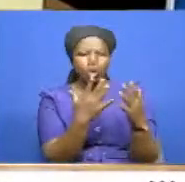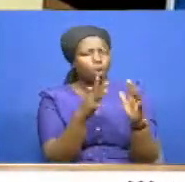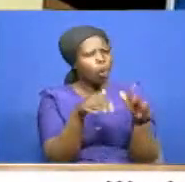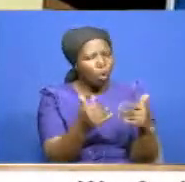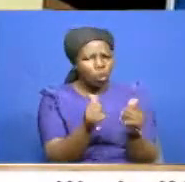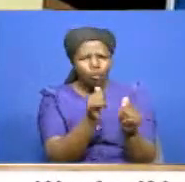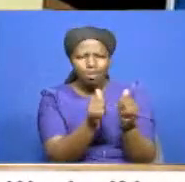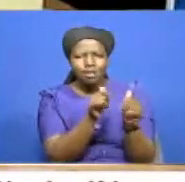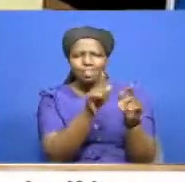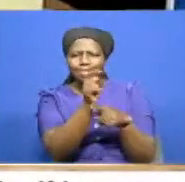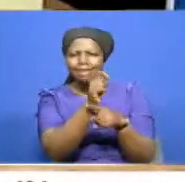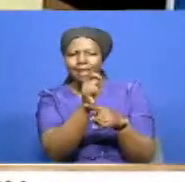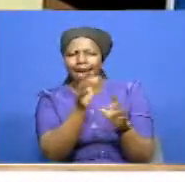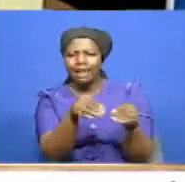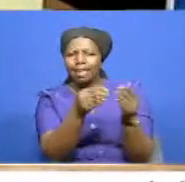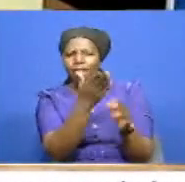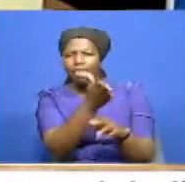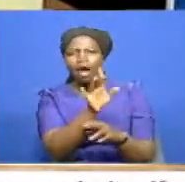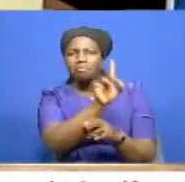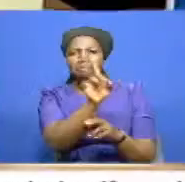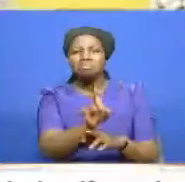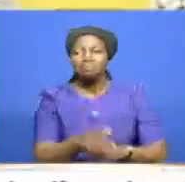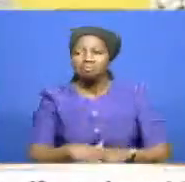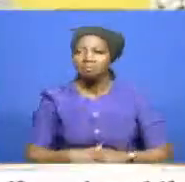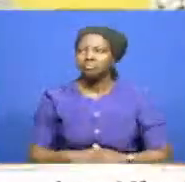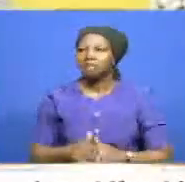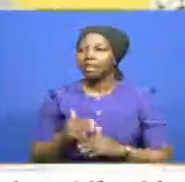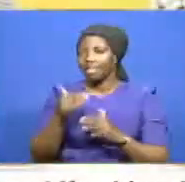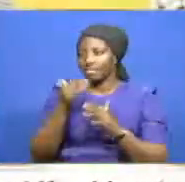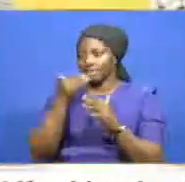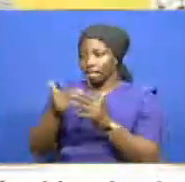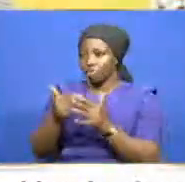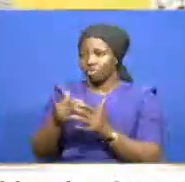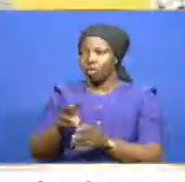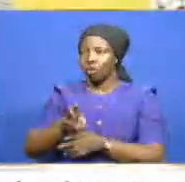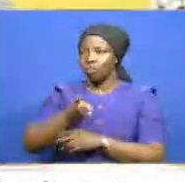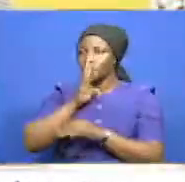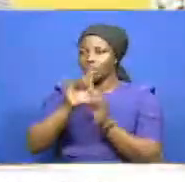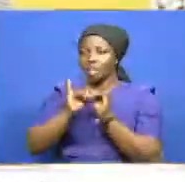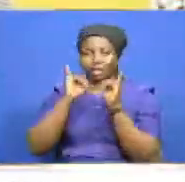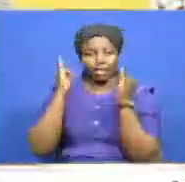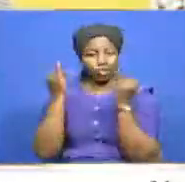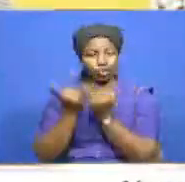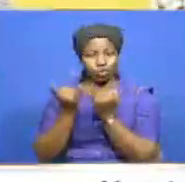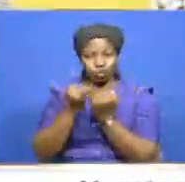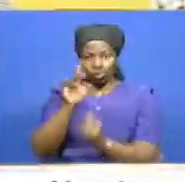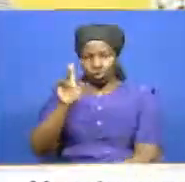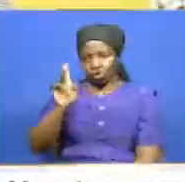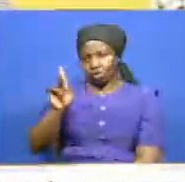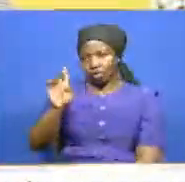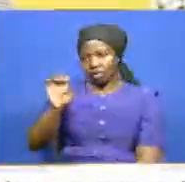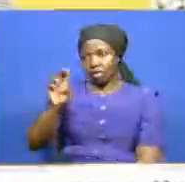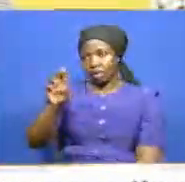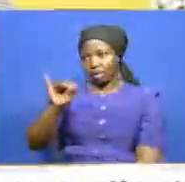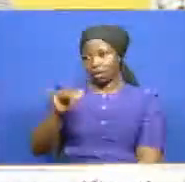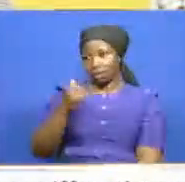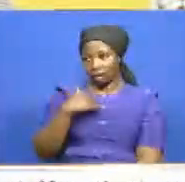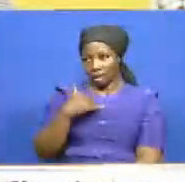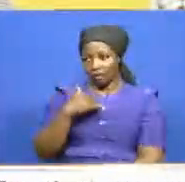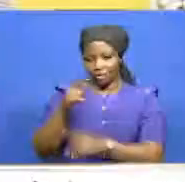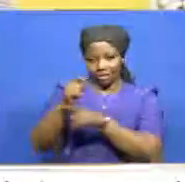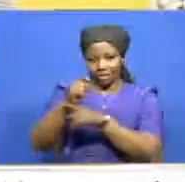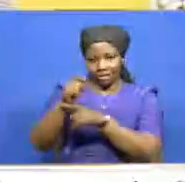Kewi? Asante sana. Taasisi ya maji ya Kewi tuko na mafunzo ya